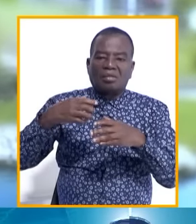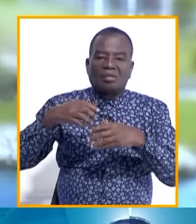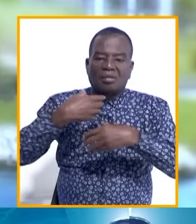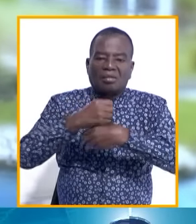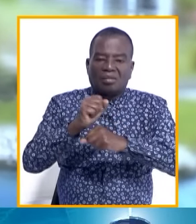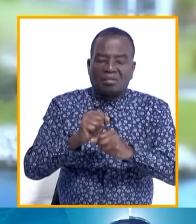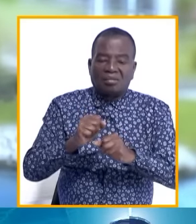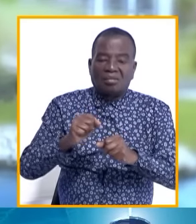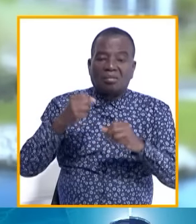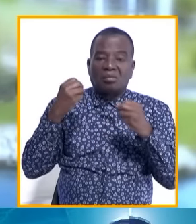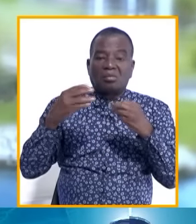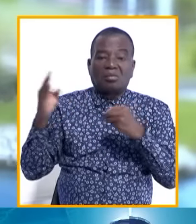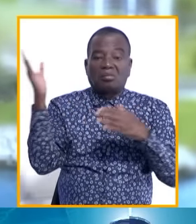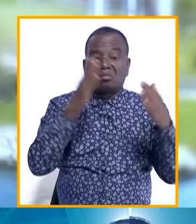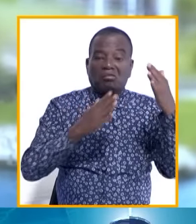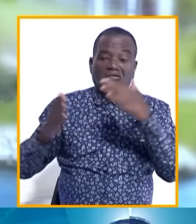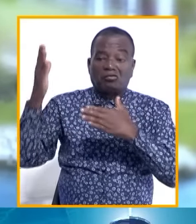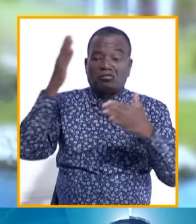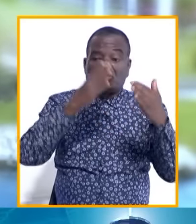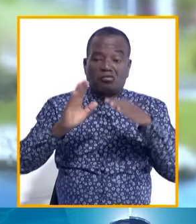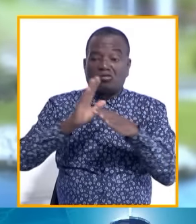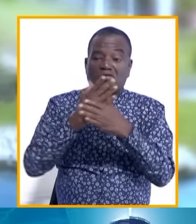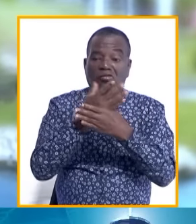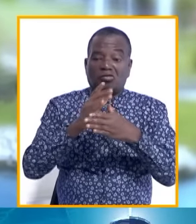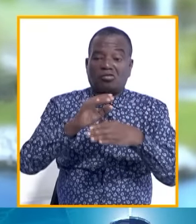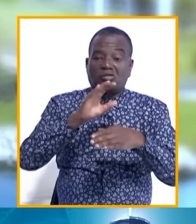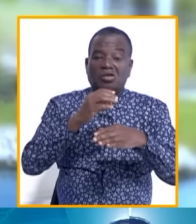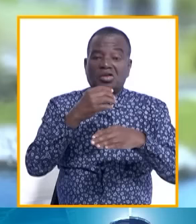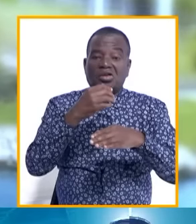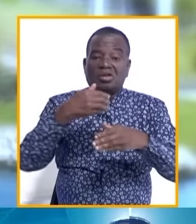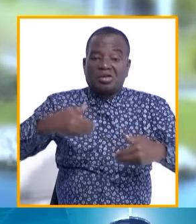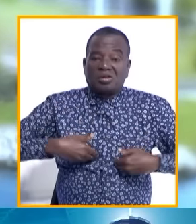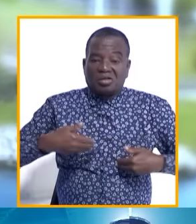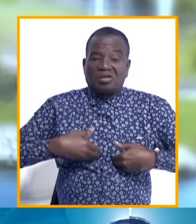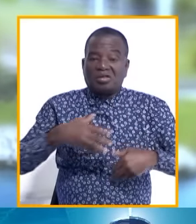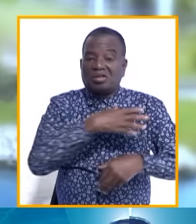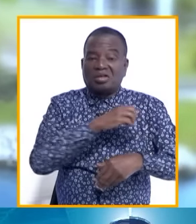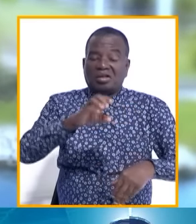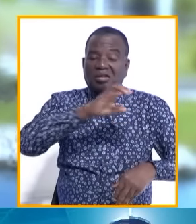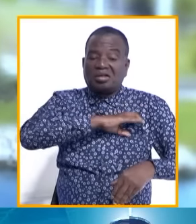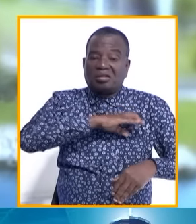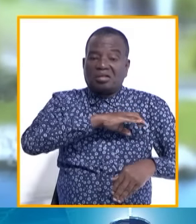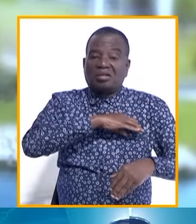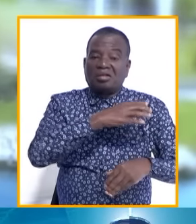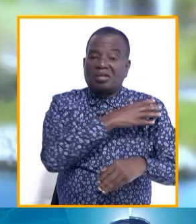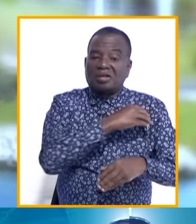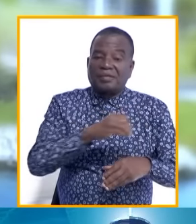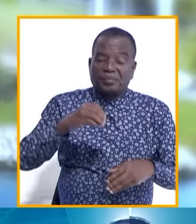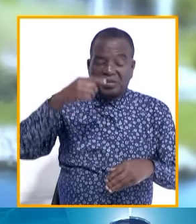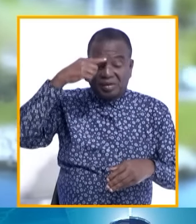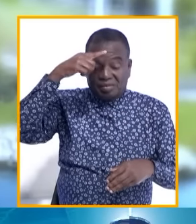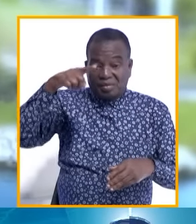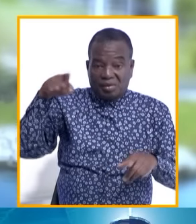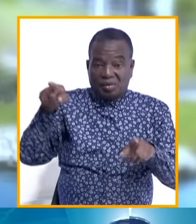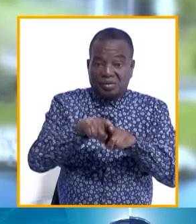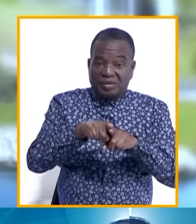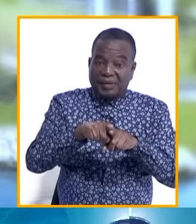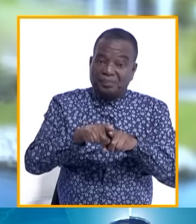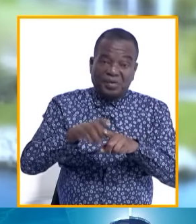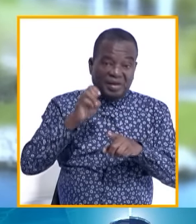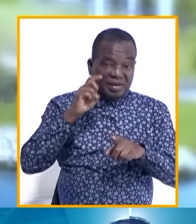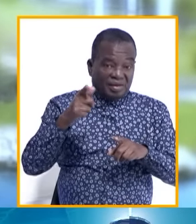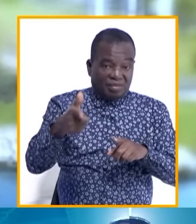échauffourées entre des jeunes de la localité et les forces de l'ordre. L'opération est cette fois quadrillée par un détachement de la gendarmerie et de la police